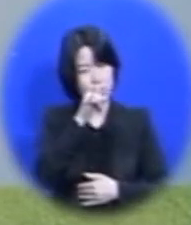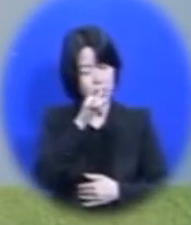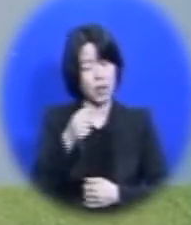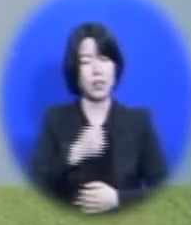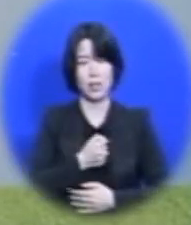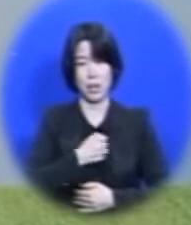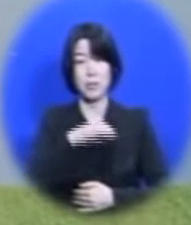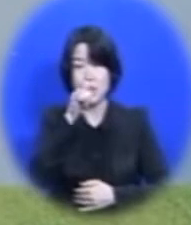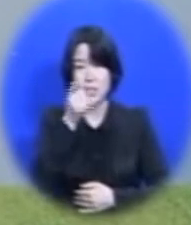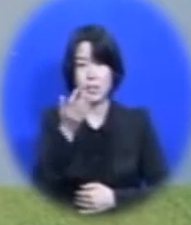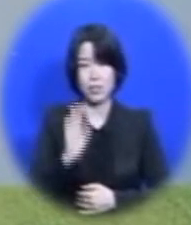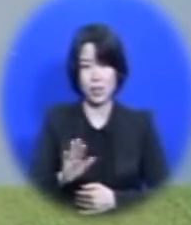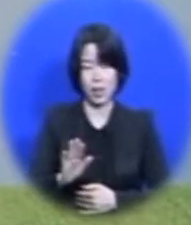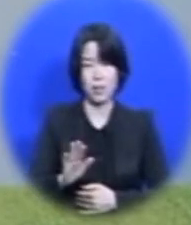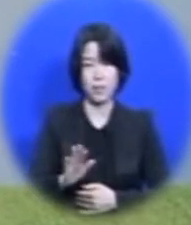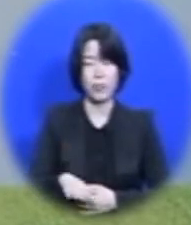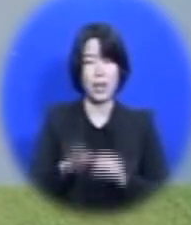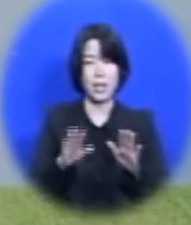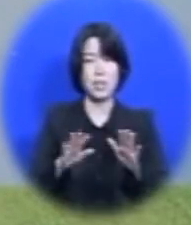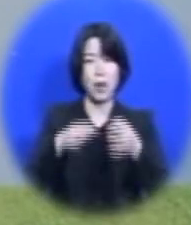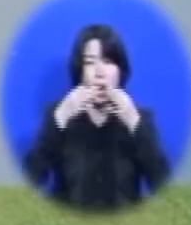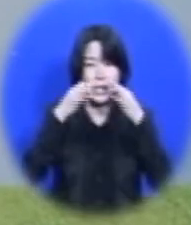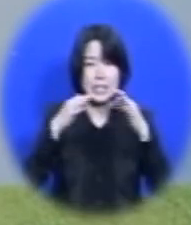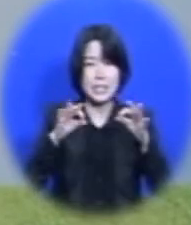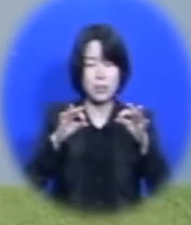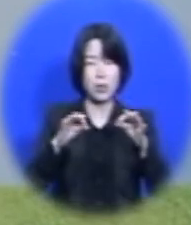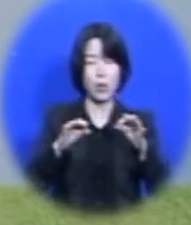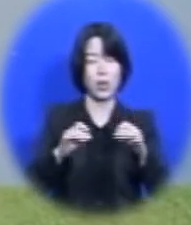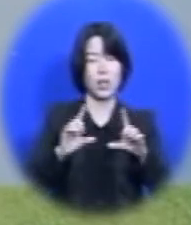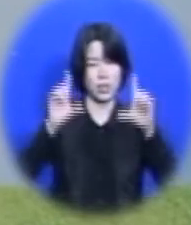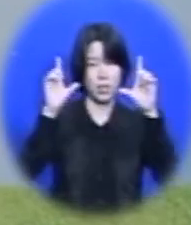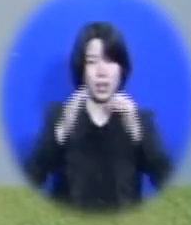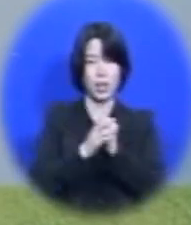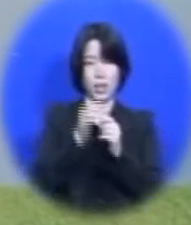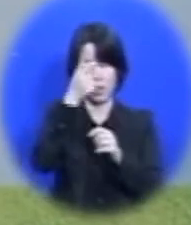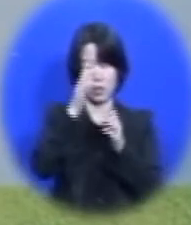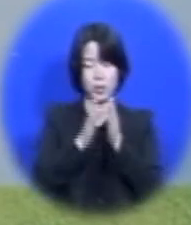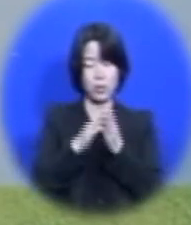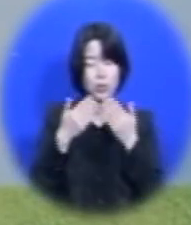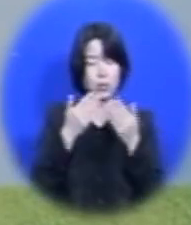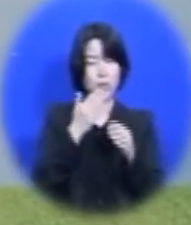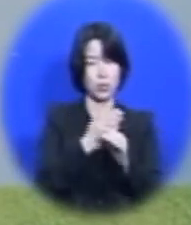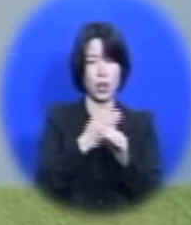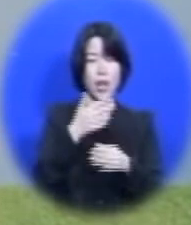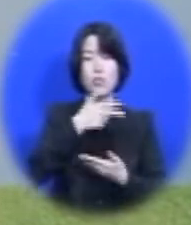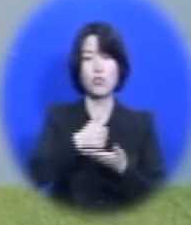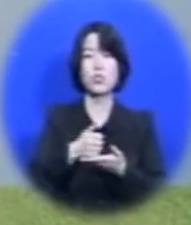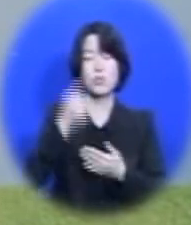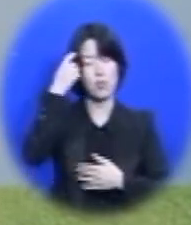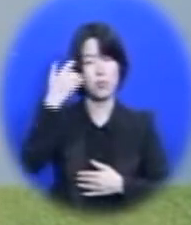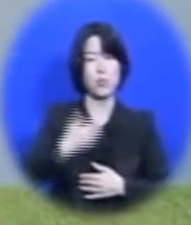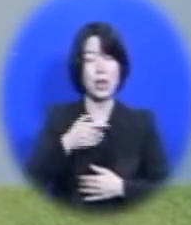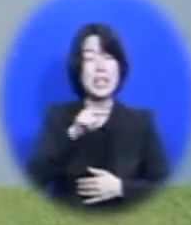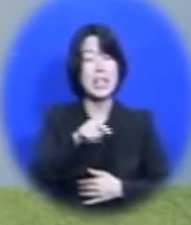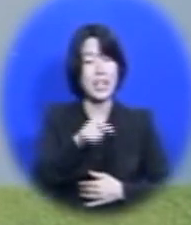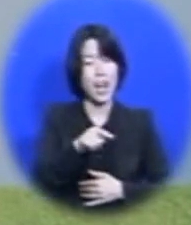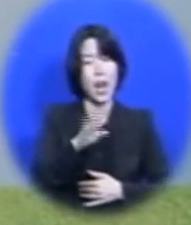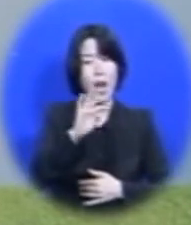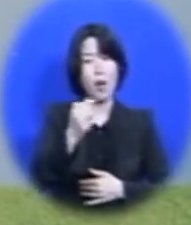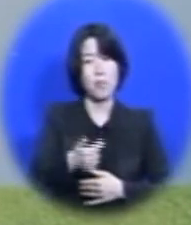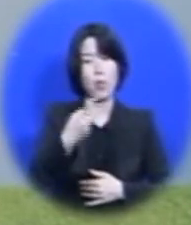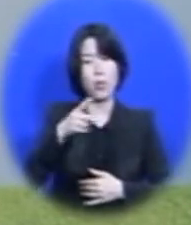있었습니다. 그런데 이번 금요일에 기도하는데 주님께서 저에게 물으셔요. 너가 이렇게 본당에서